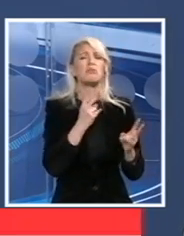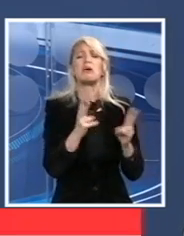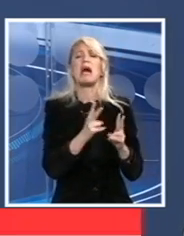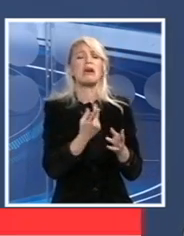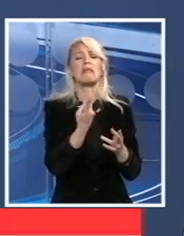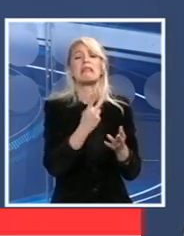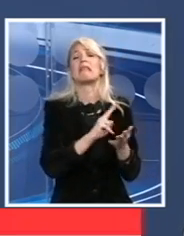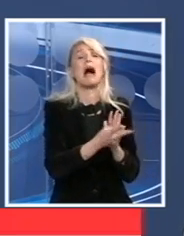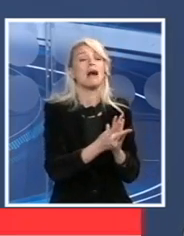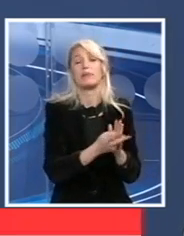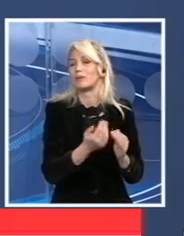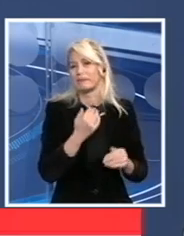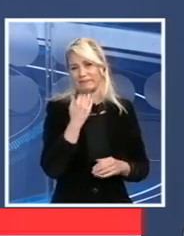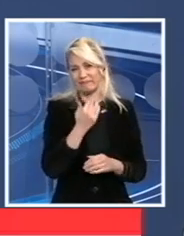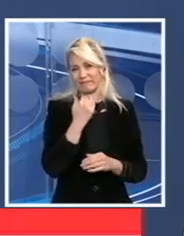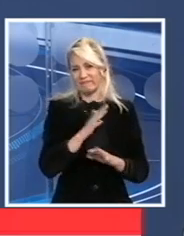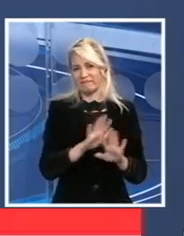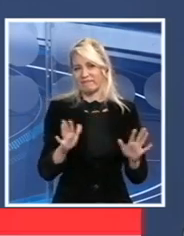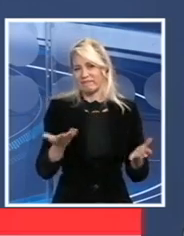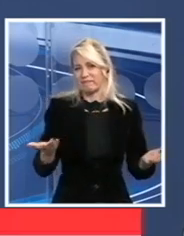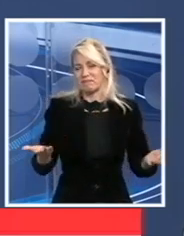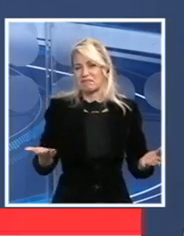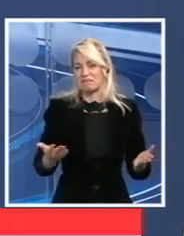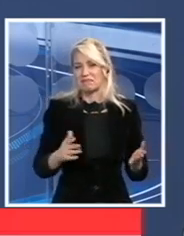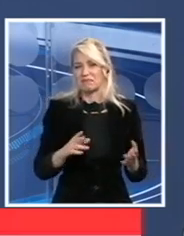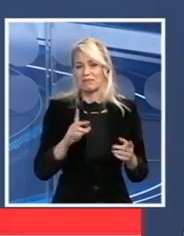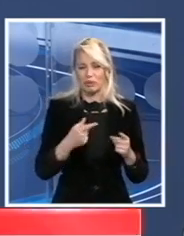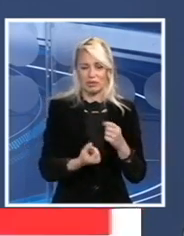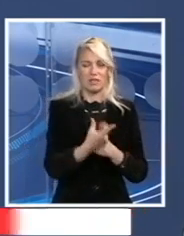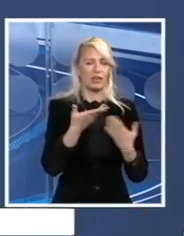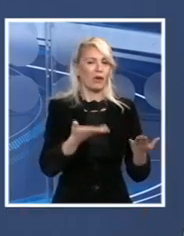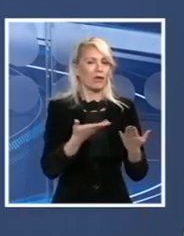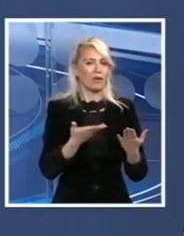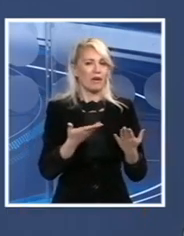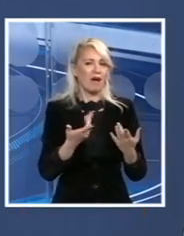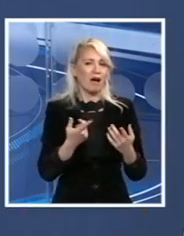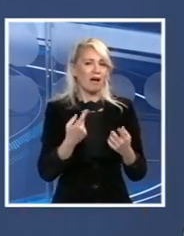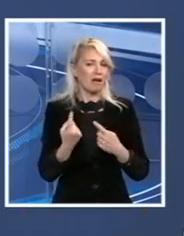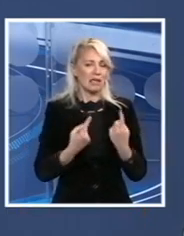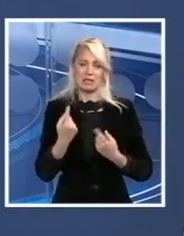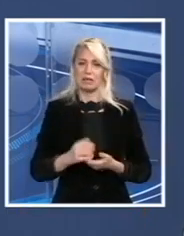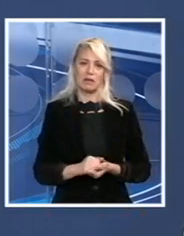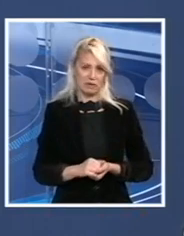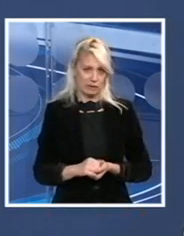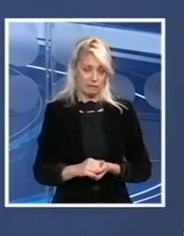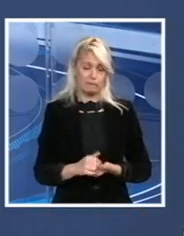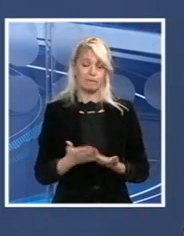svoje najmilije, upravo pokrene ovakvu priču koja može da ima neželjene efekte. Tako da, na pitanje da li